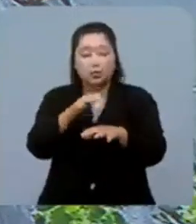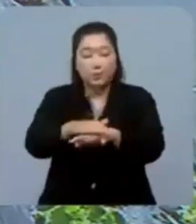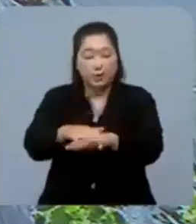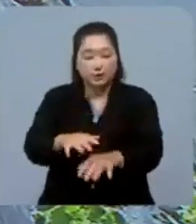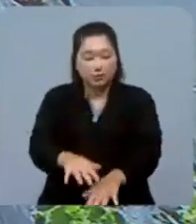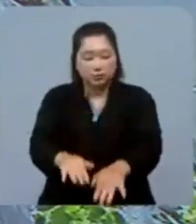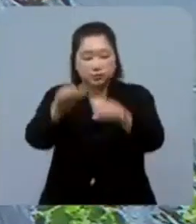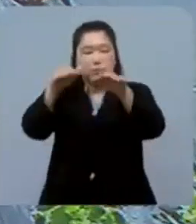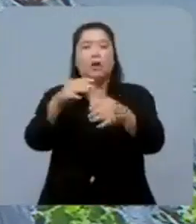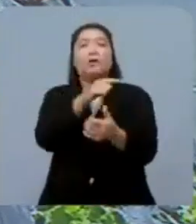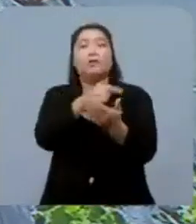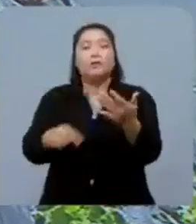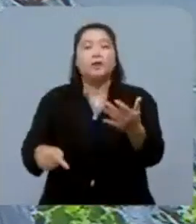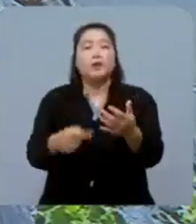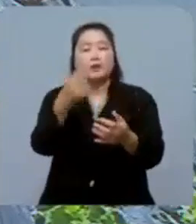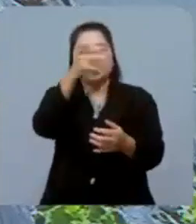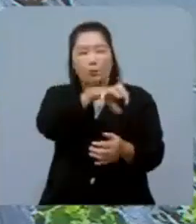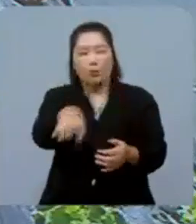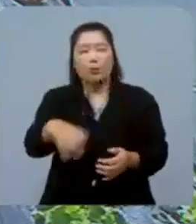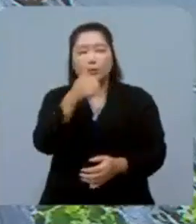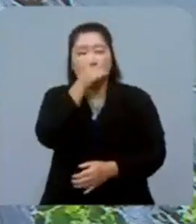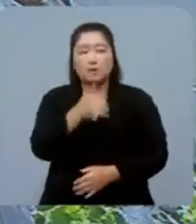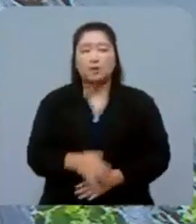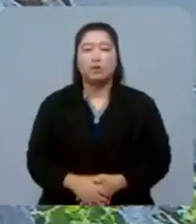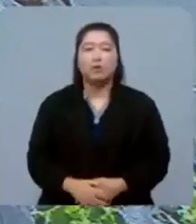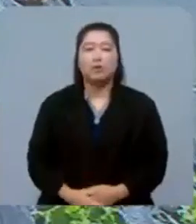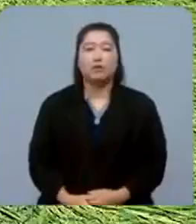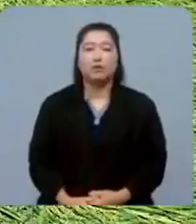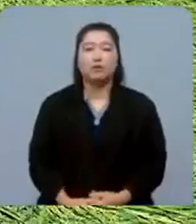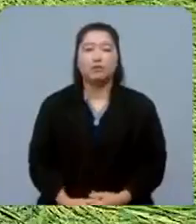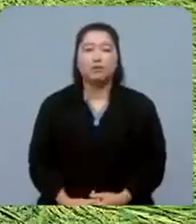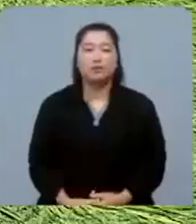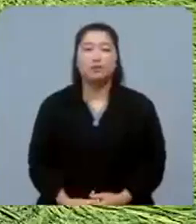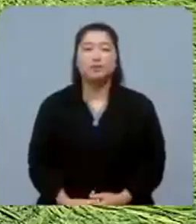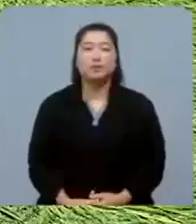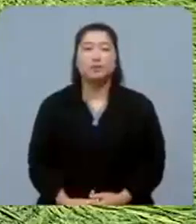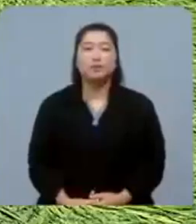피해가 잇따랐습니다. 이어서 이유진 기자입니다.